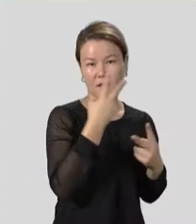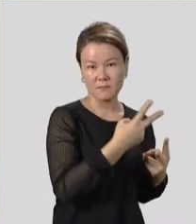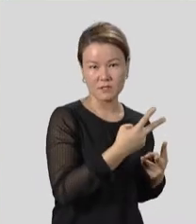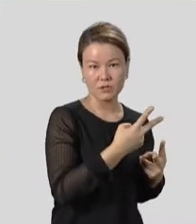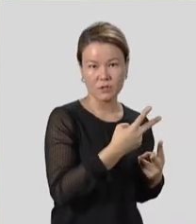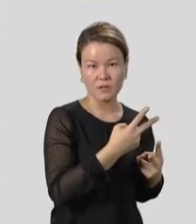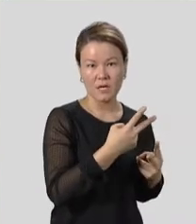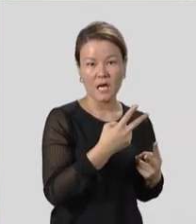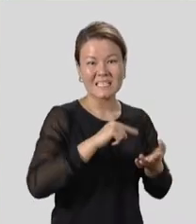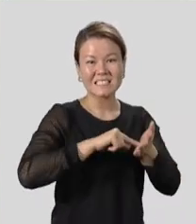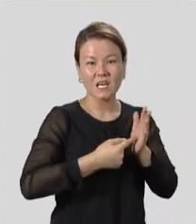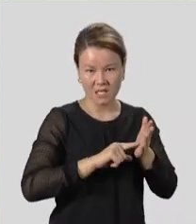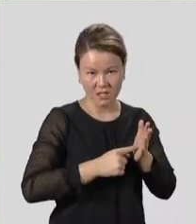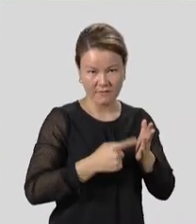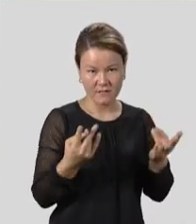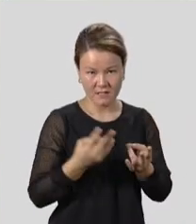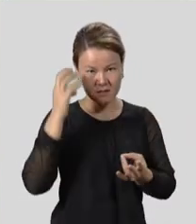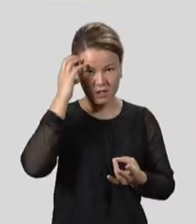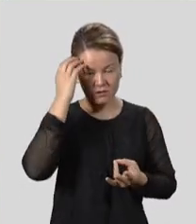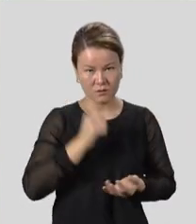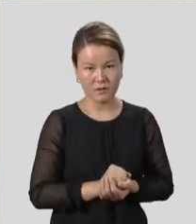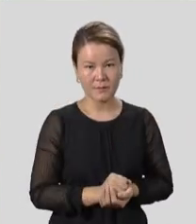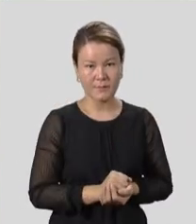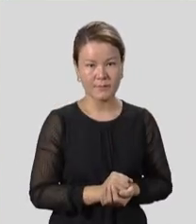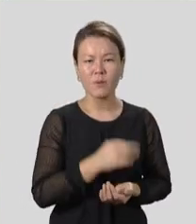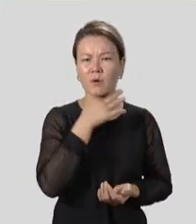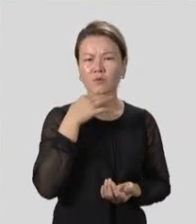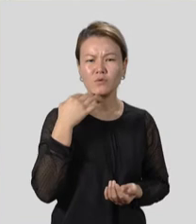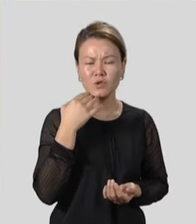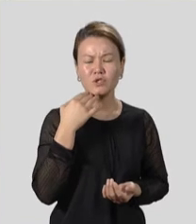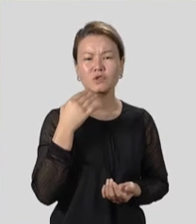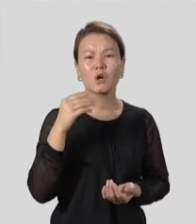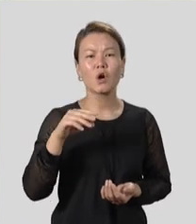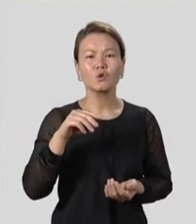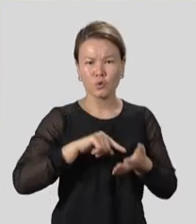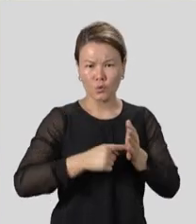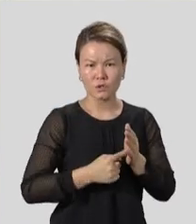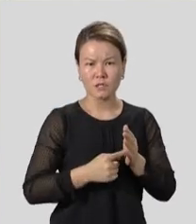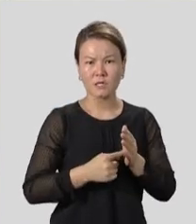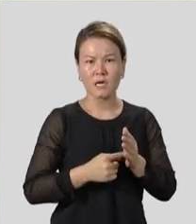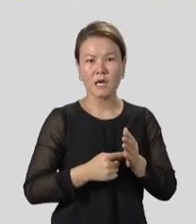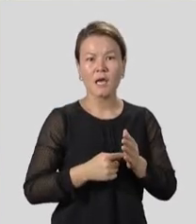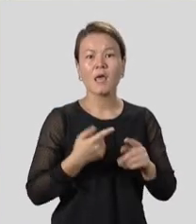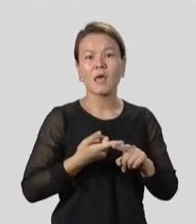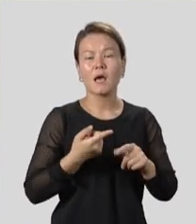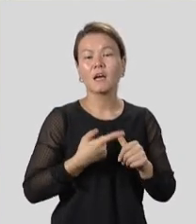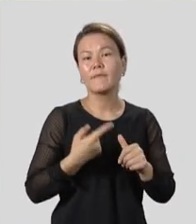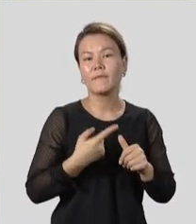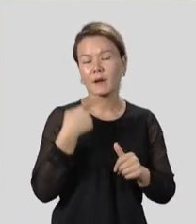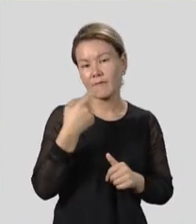модели, а закрашенным кружком. Про множество точек первой строки говорят, что это открытый